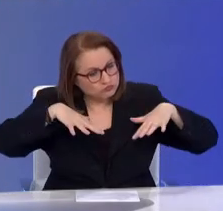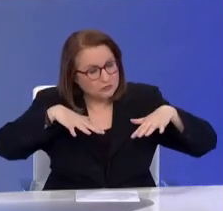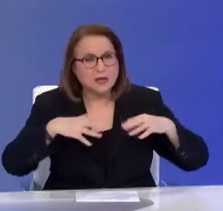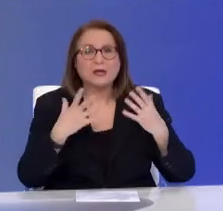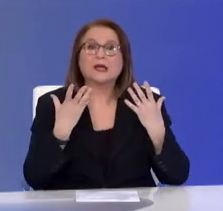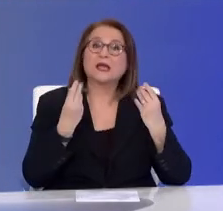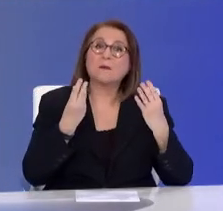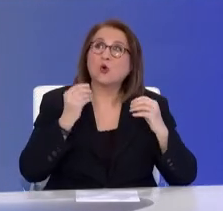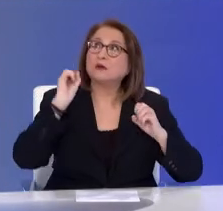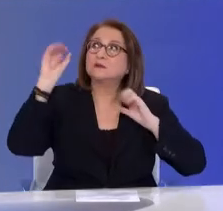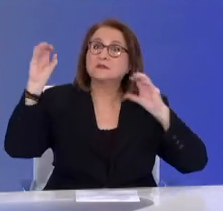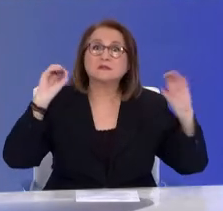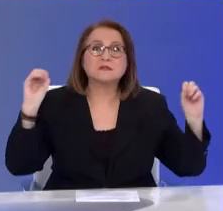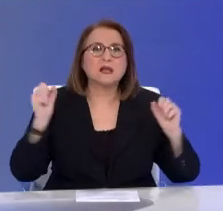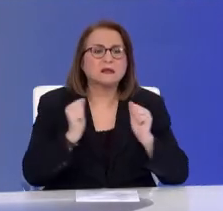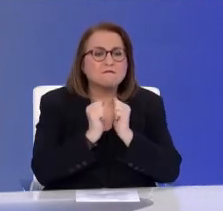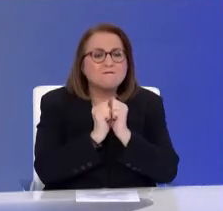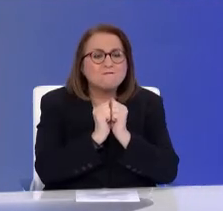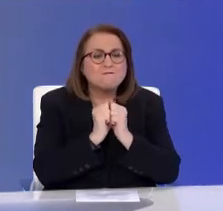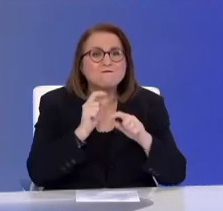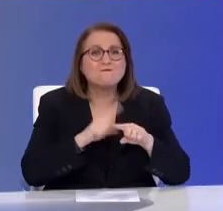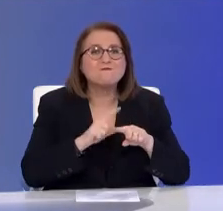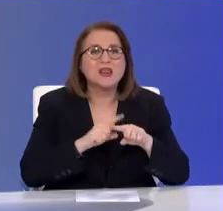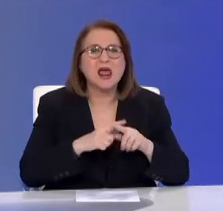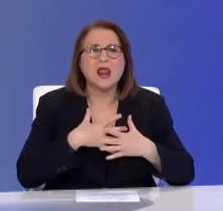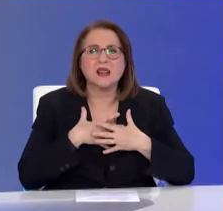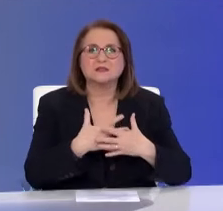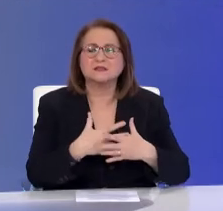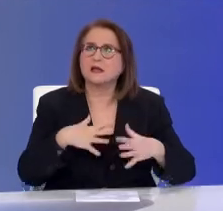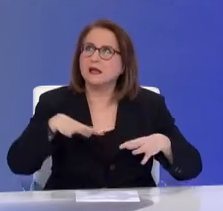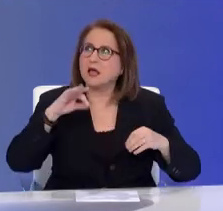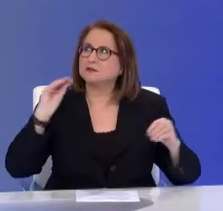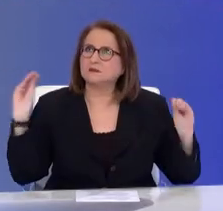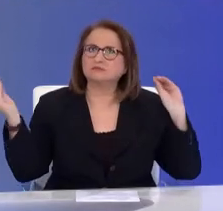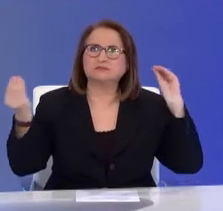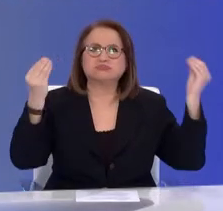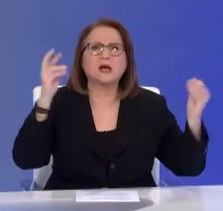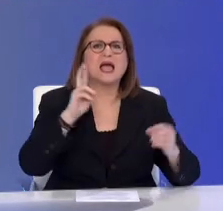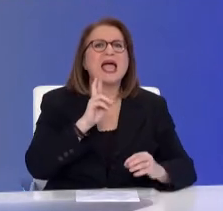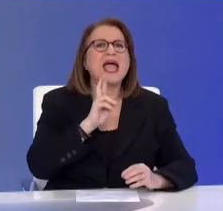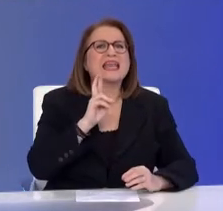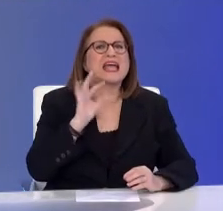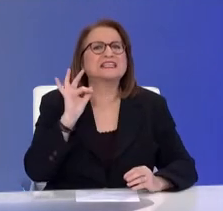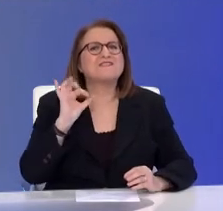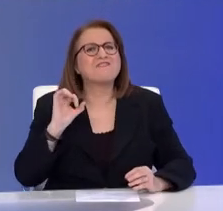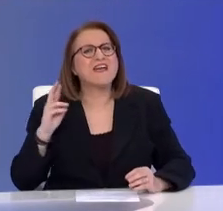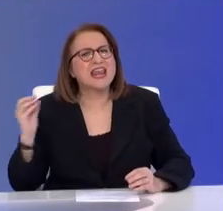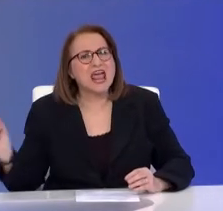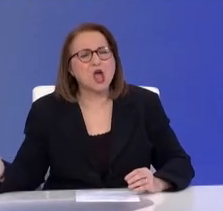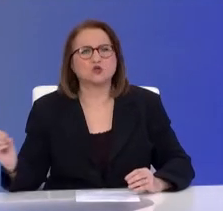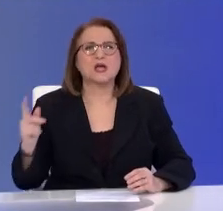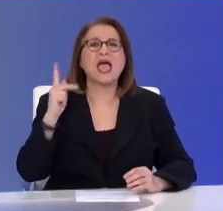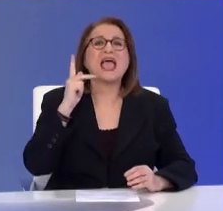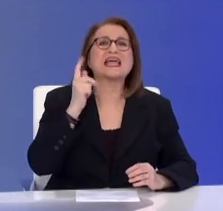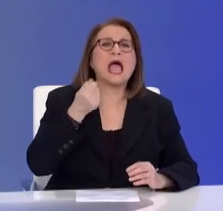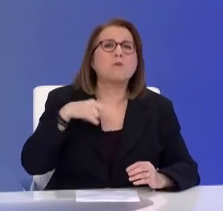να ανθούν σε όλη τη διασπορά. Ο Ρήγας Φεραίος, ο Ιωάννης Καποδίστριας,